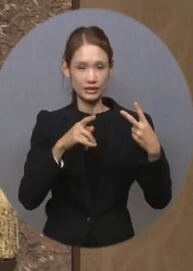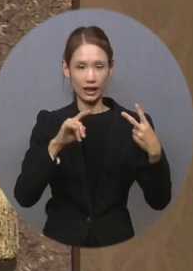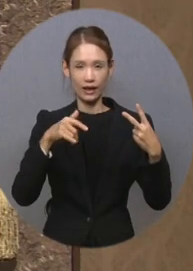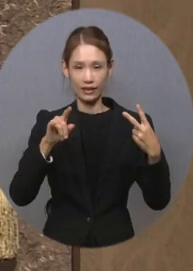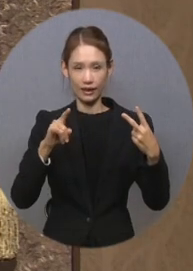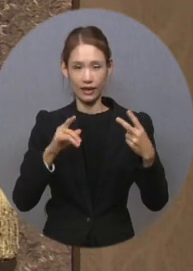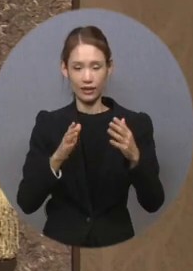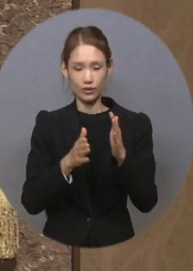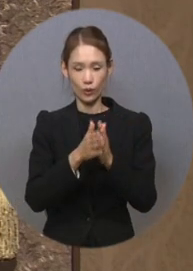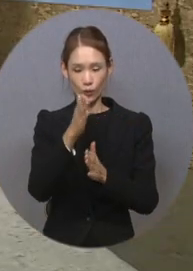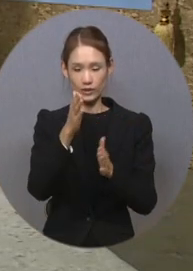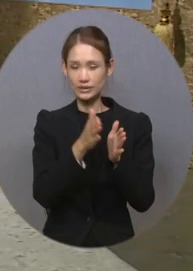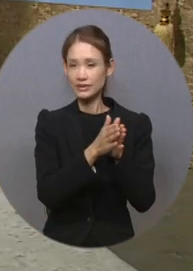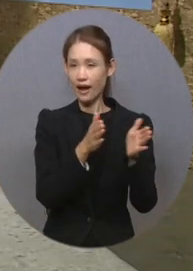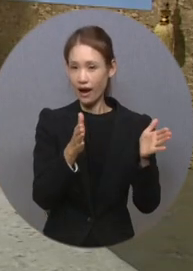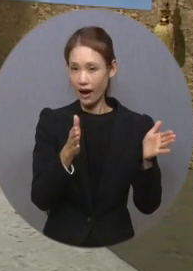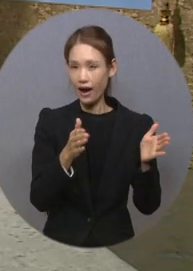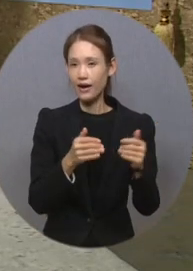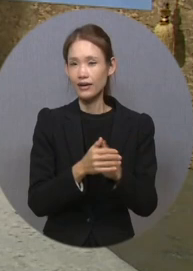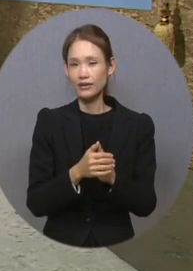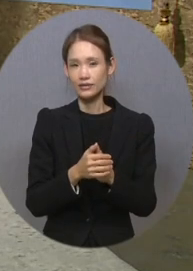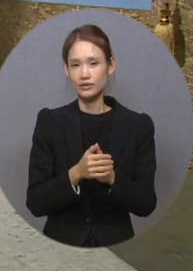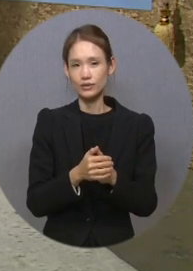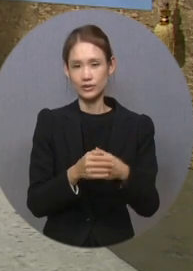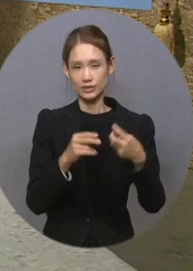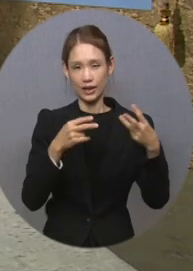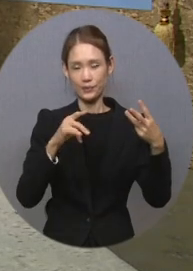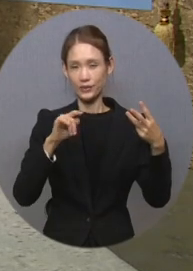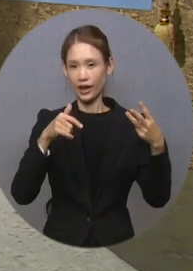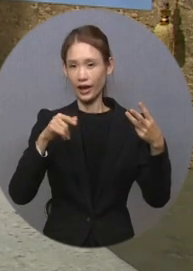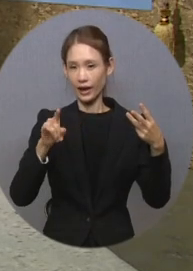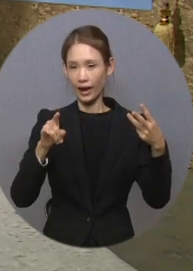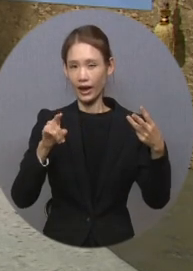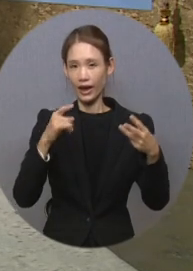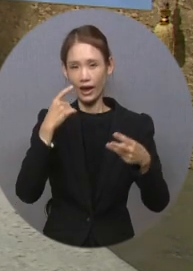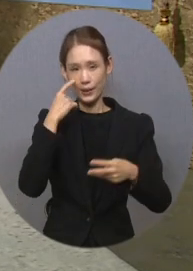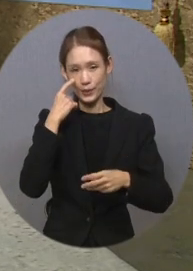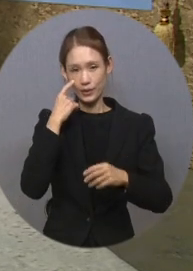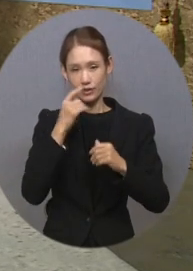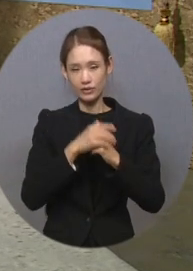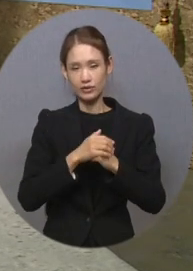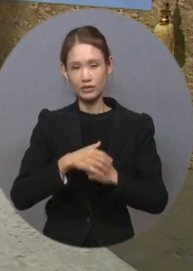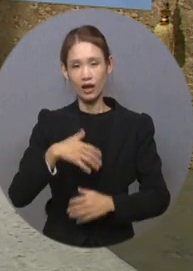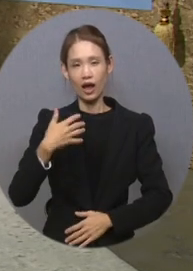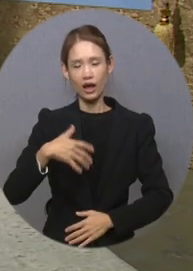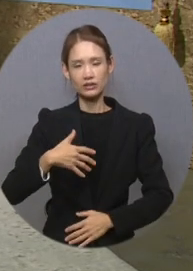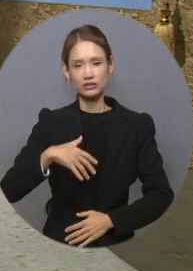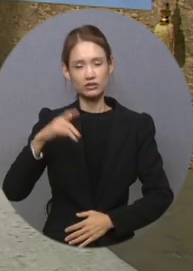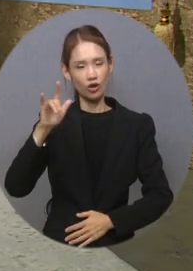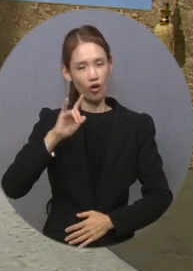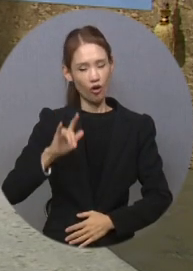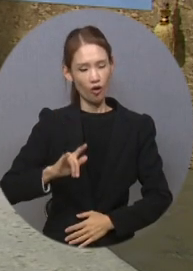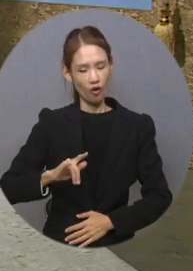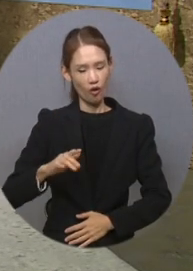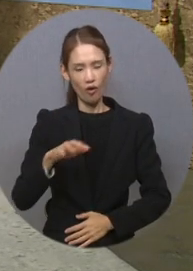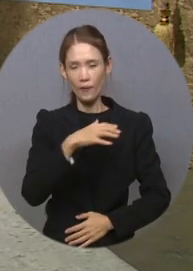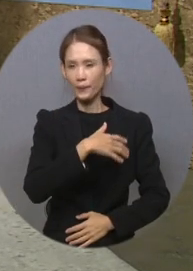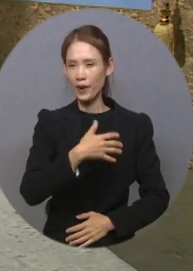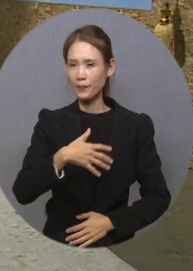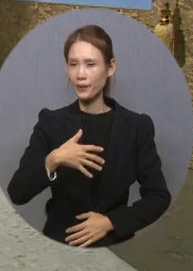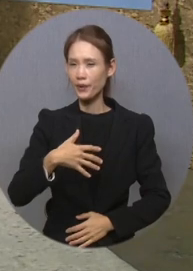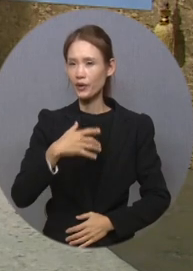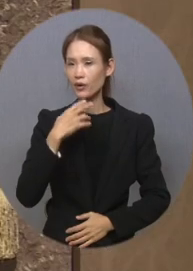도시 진입을 했습니다. 네. 그리고 이제 3단계 진입을 하자 아직은 전국적으로 없습니다. 3단계 도시가